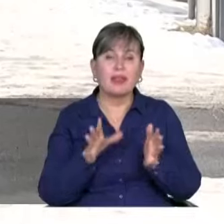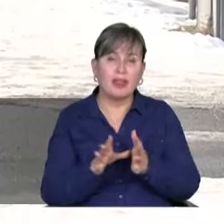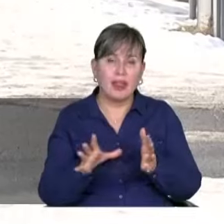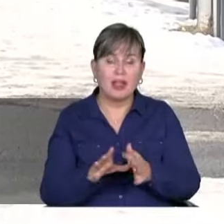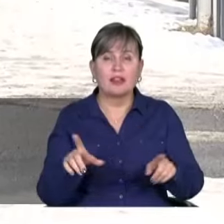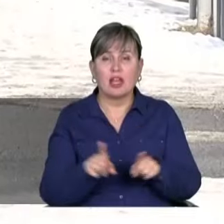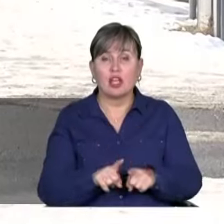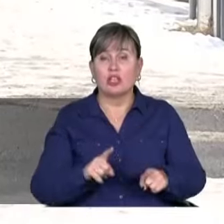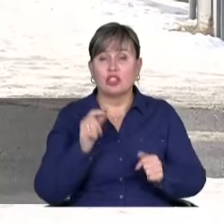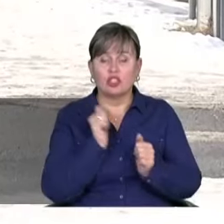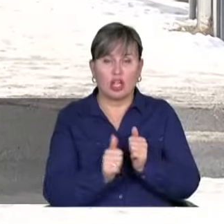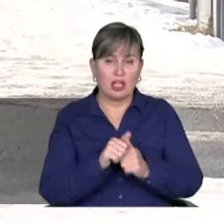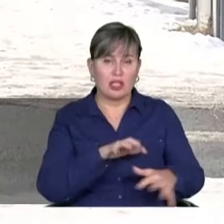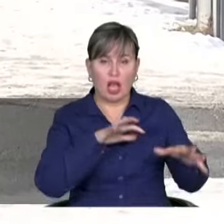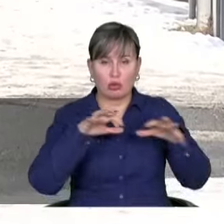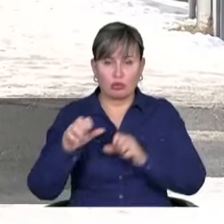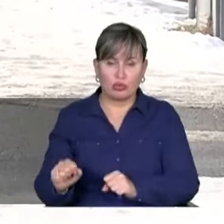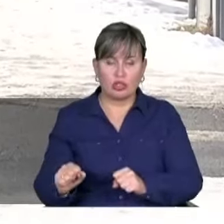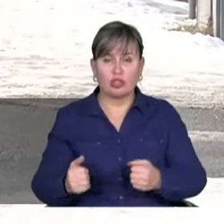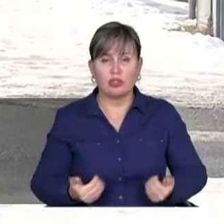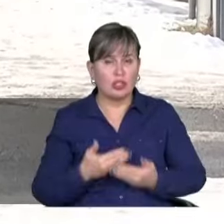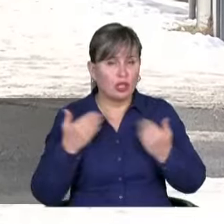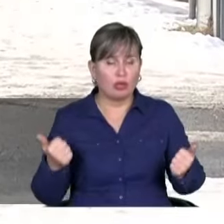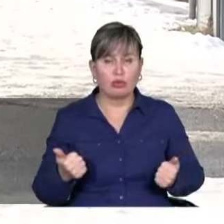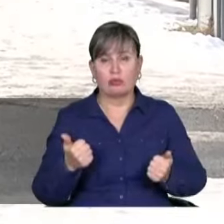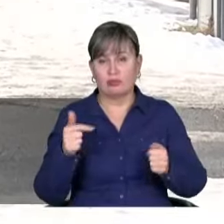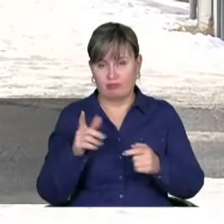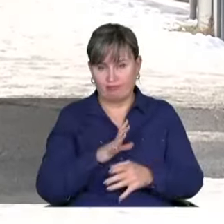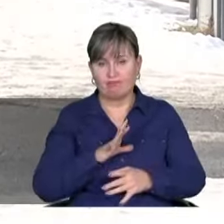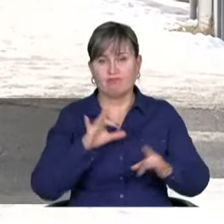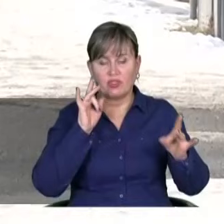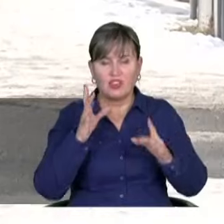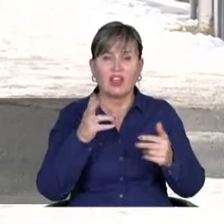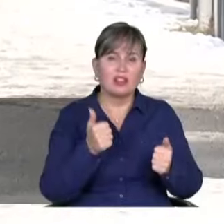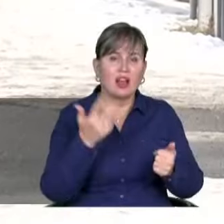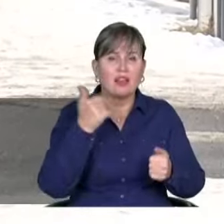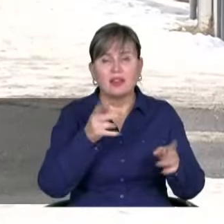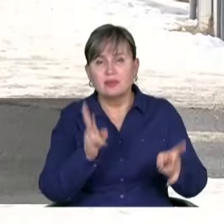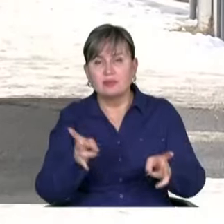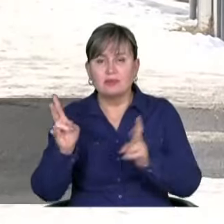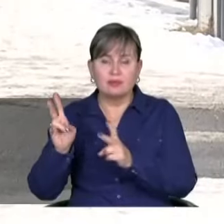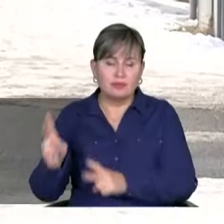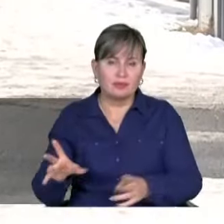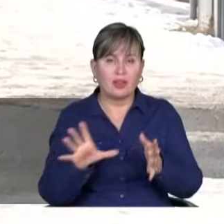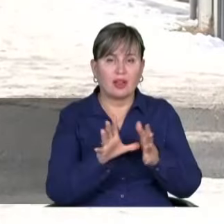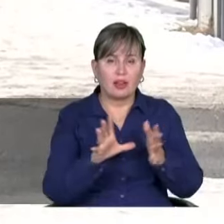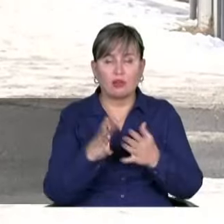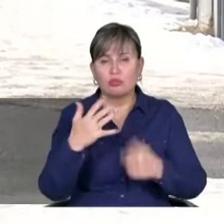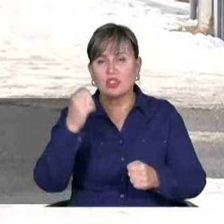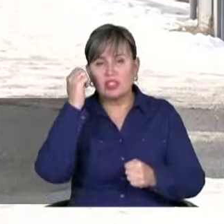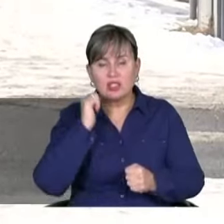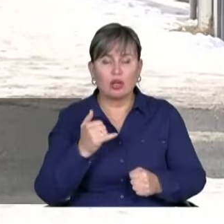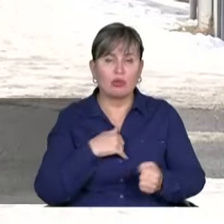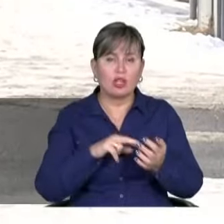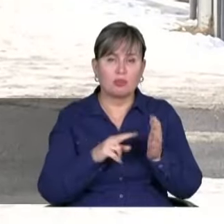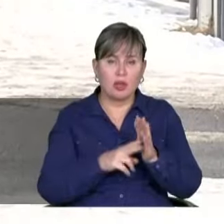Таких частых отключений, как говорят жители, нет. Аварийные отключения, конечно, бывают, потому что электросети и линии уже старые. У нас в